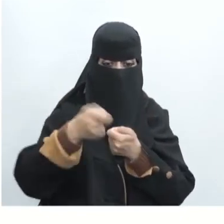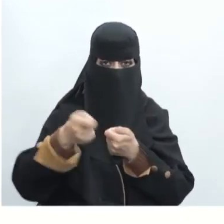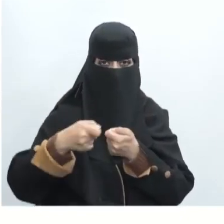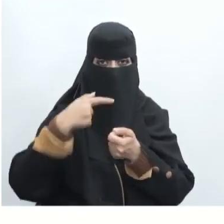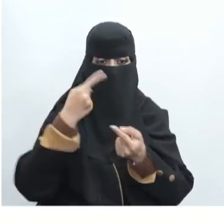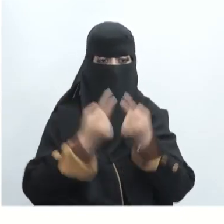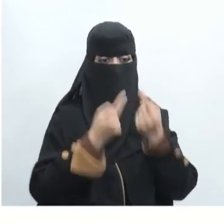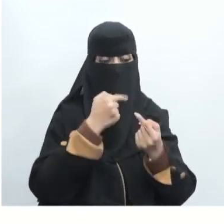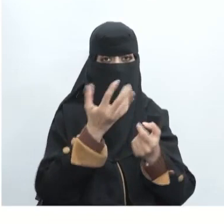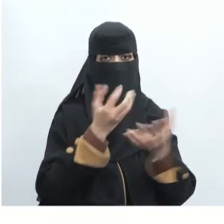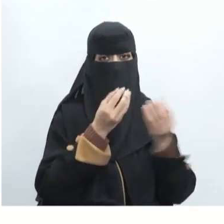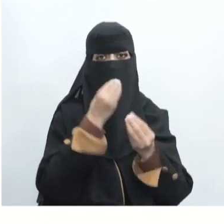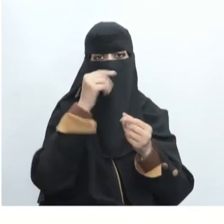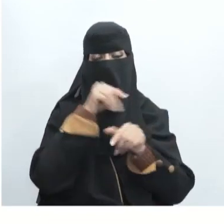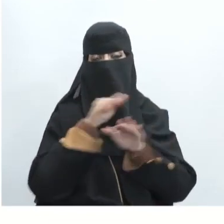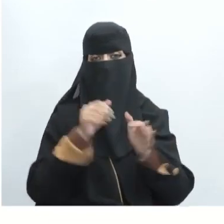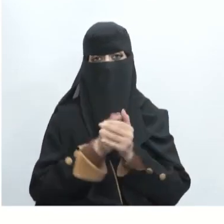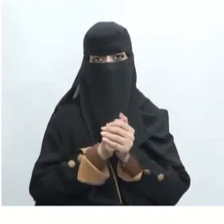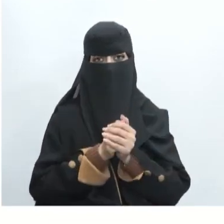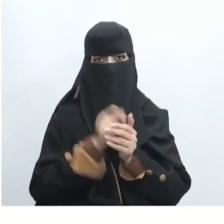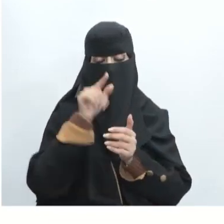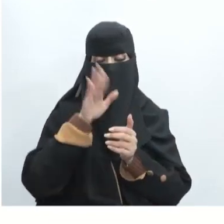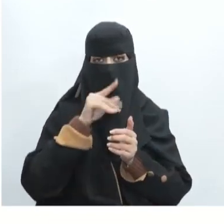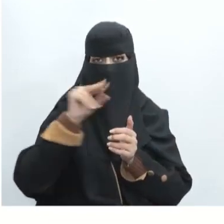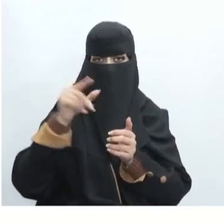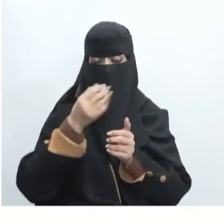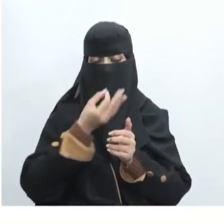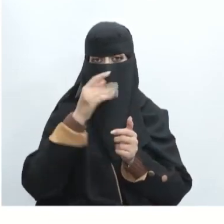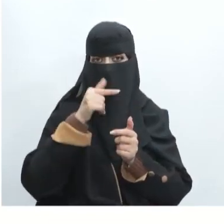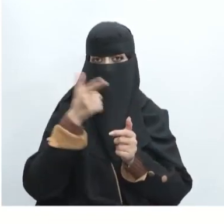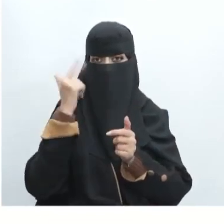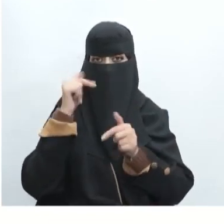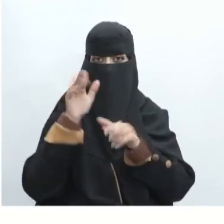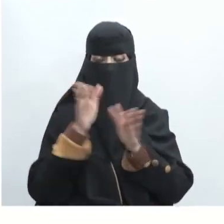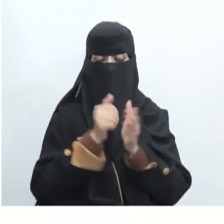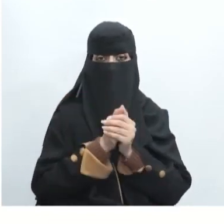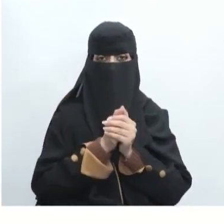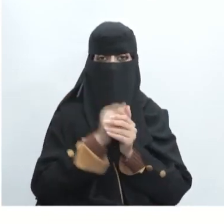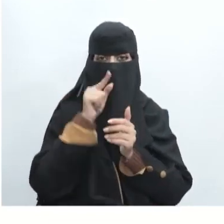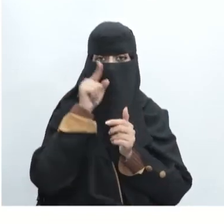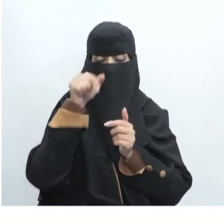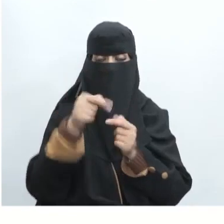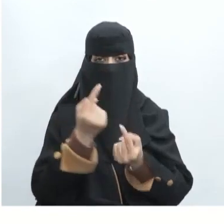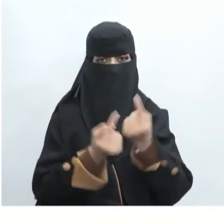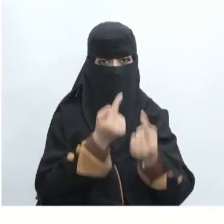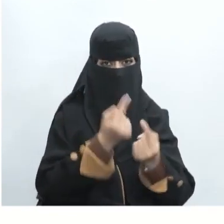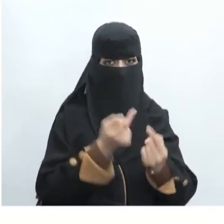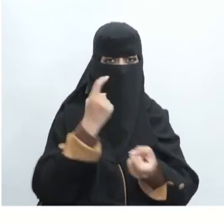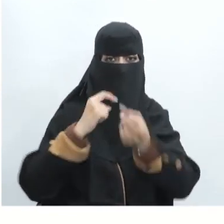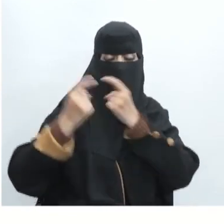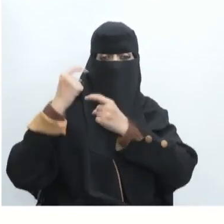والزراعه لكسب لقمه العيش وهي كما ذكرت لكم ابناء وبنات الطلاب وهي زراعه